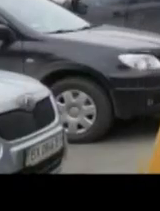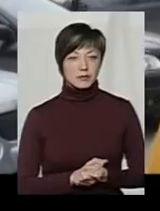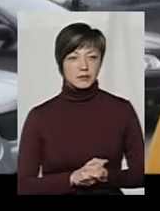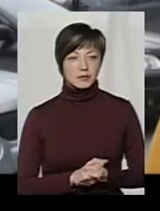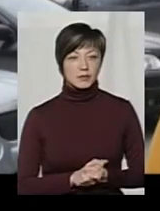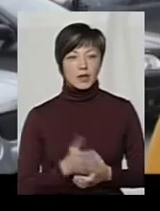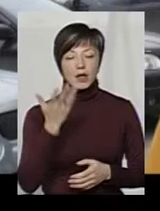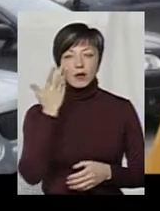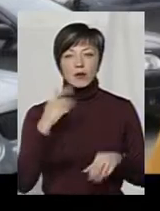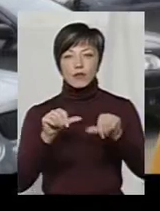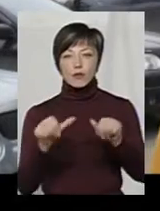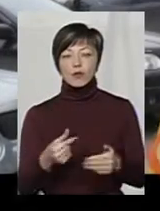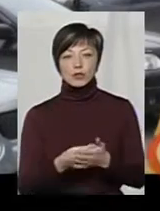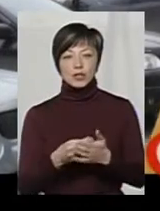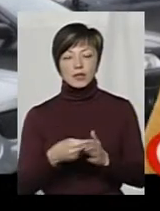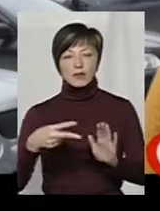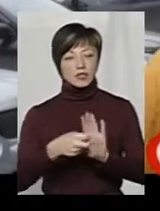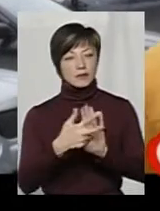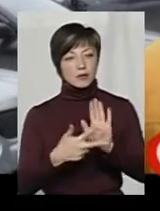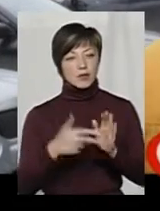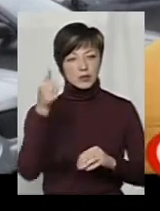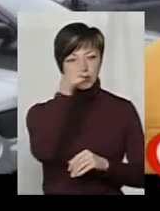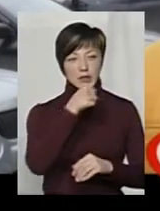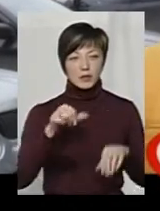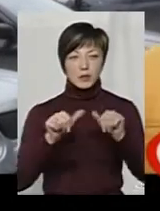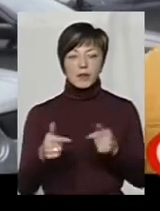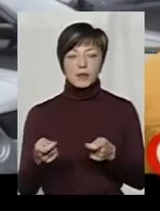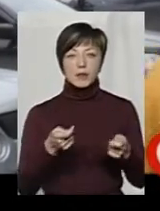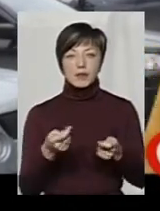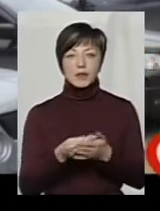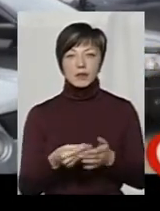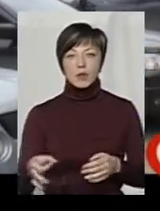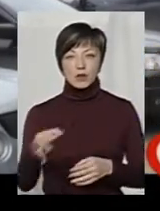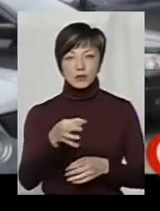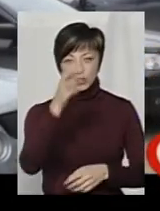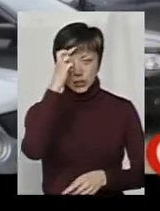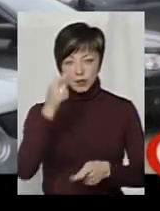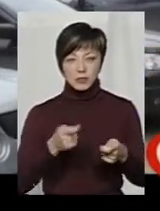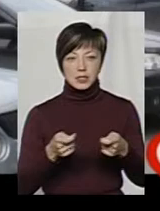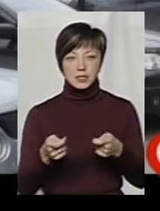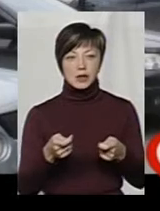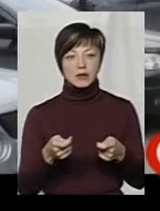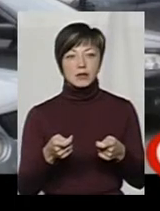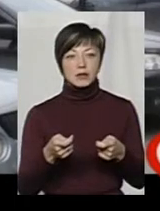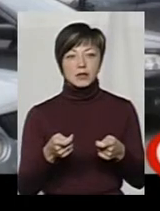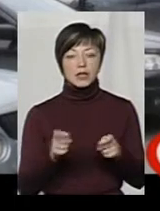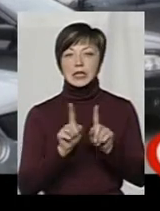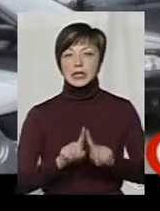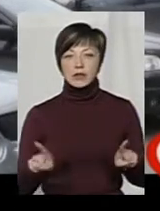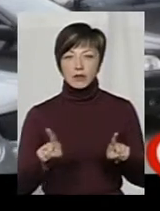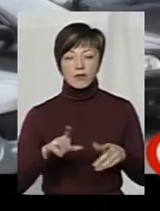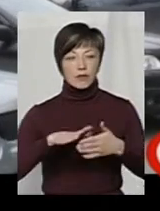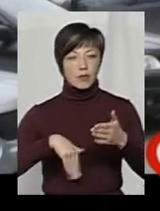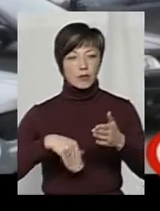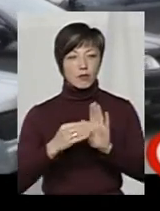При формуванні бюджету на 2018 рік, який формував Департамент фінансів Хмельницької обласної державної адміністрації, дивним чином